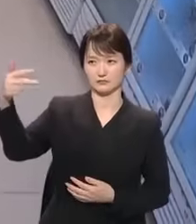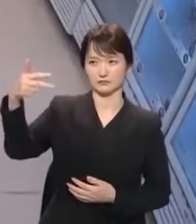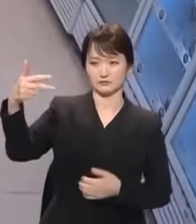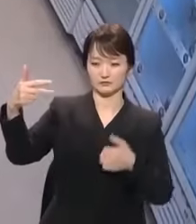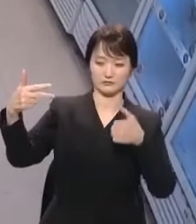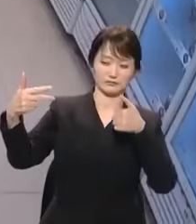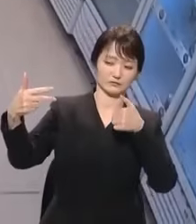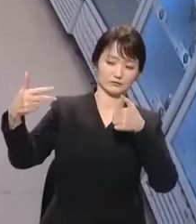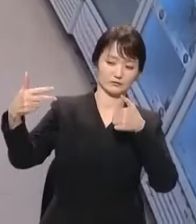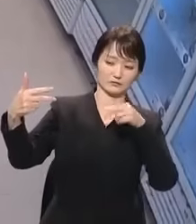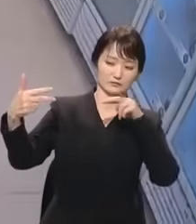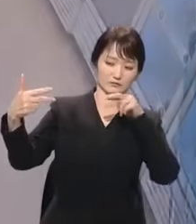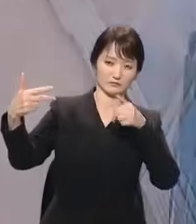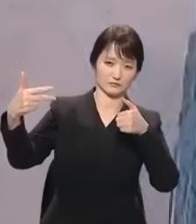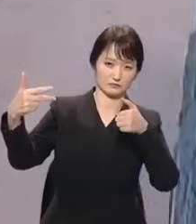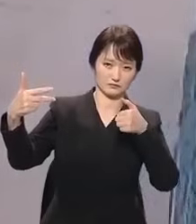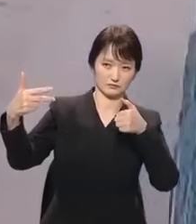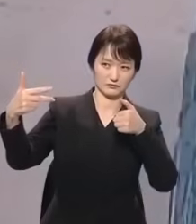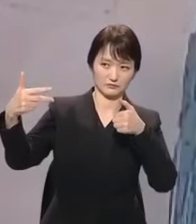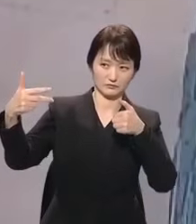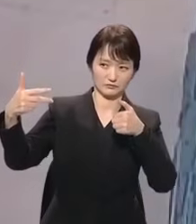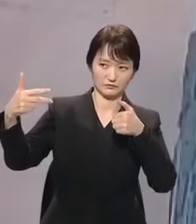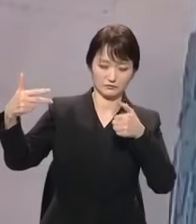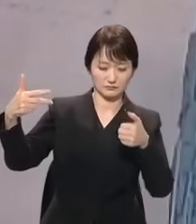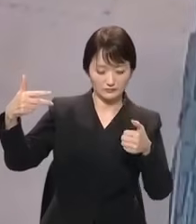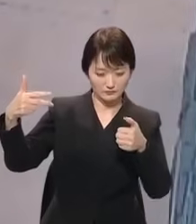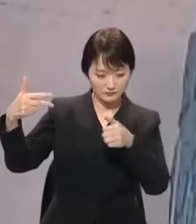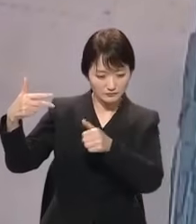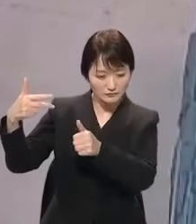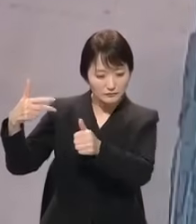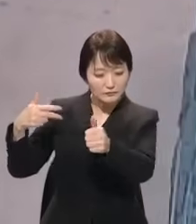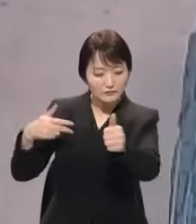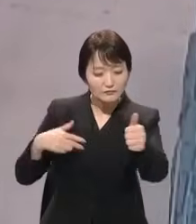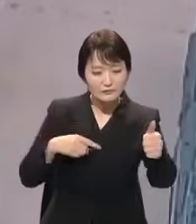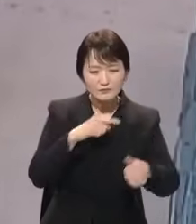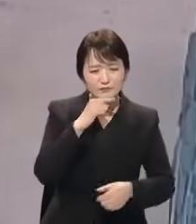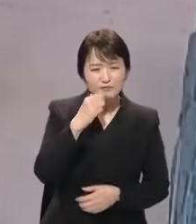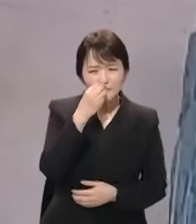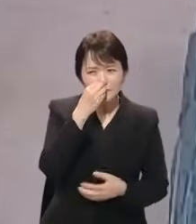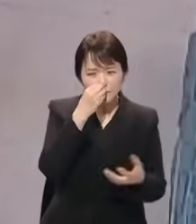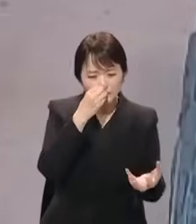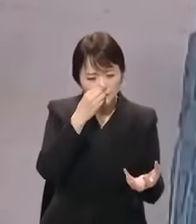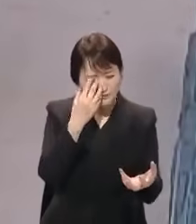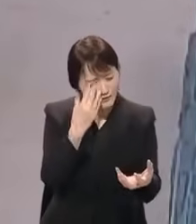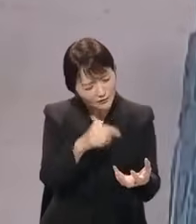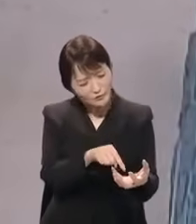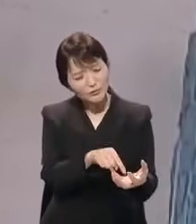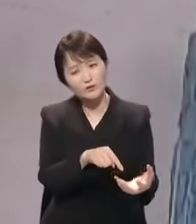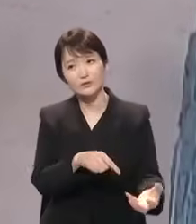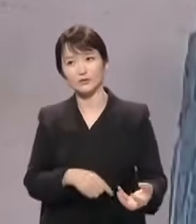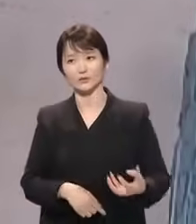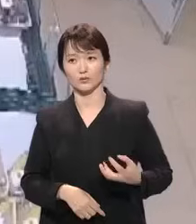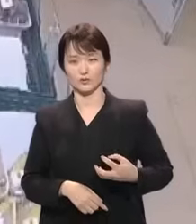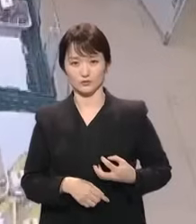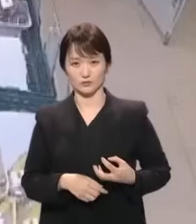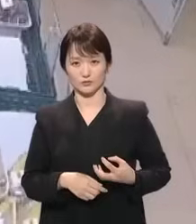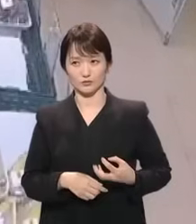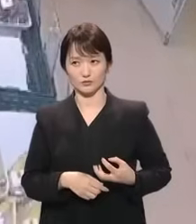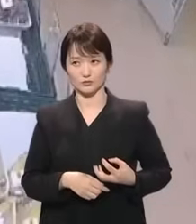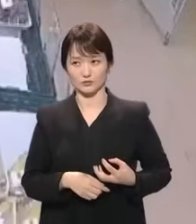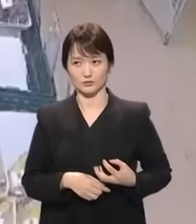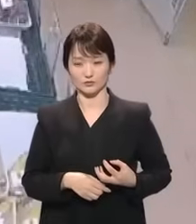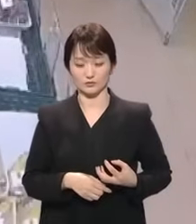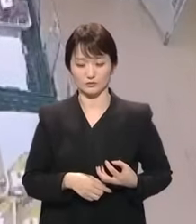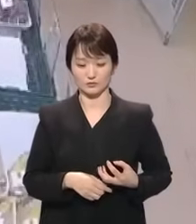한번 또 봐줘야지 또. 자, 그러면서 다시 나가면서 또 딸기 좋은 거 날아가지고 또 그걸 들고 나가네. 자, 계산대로